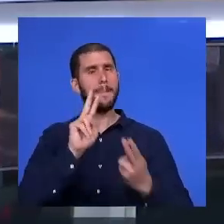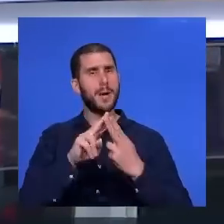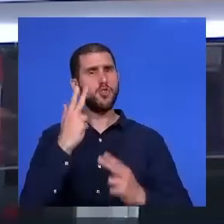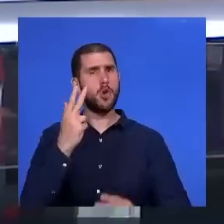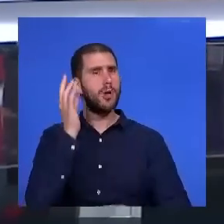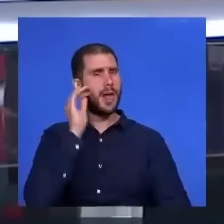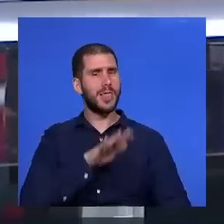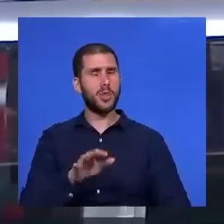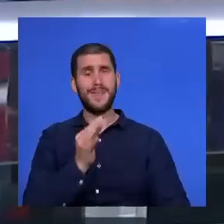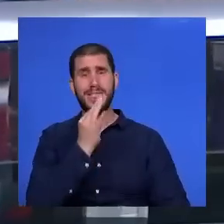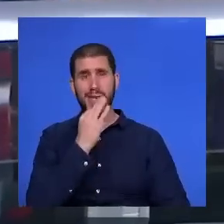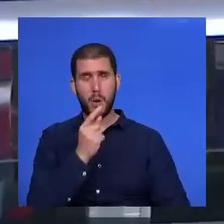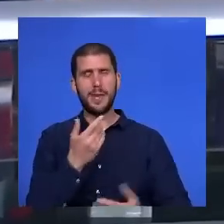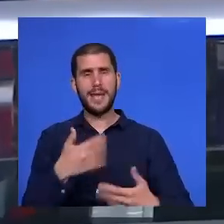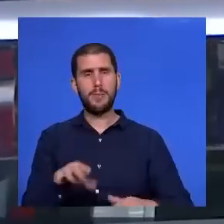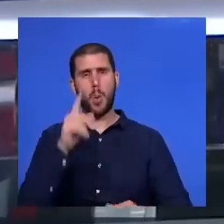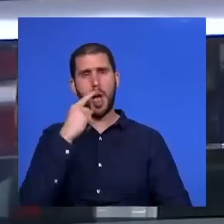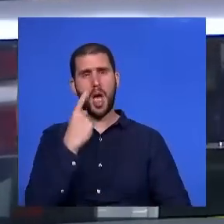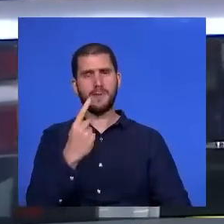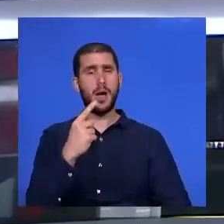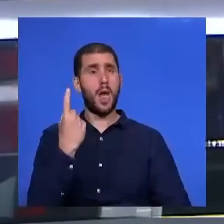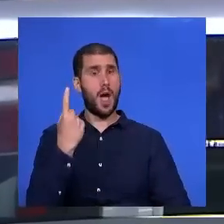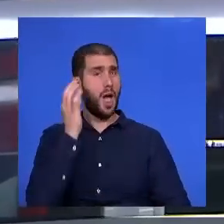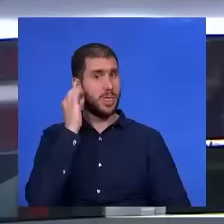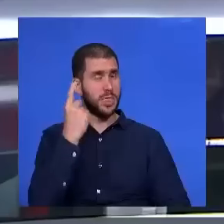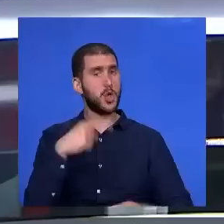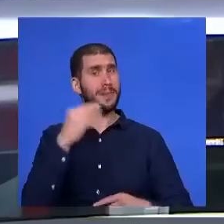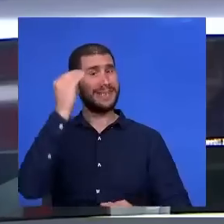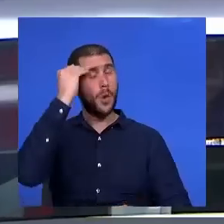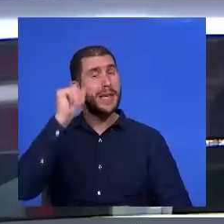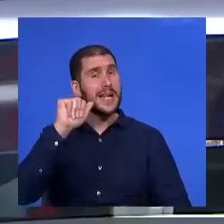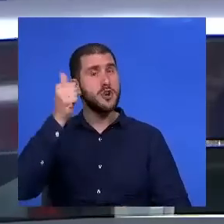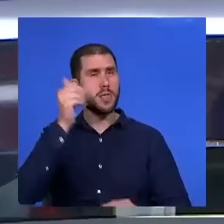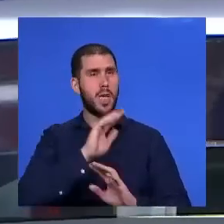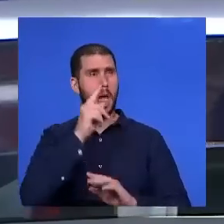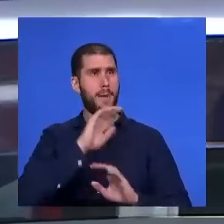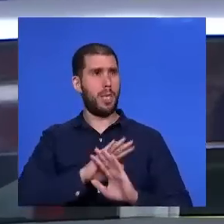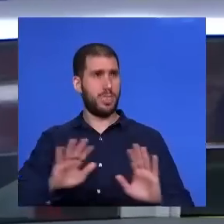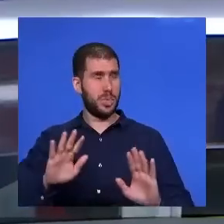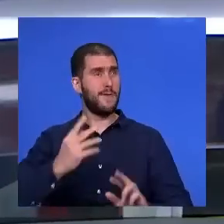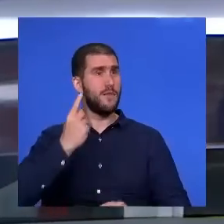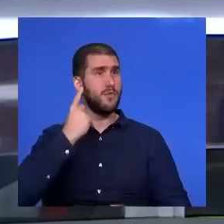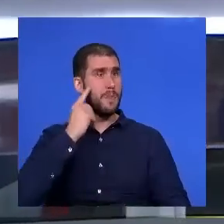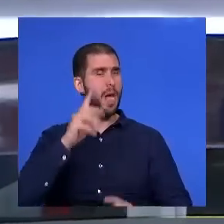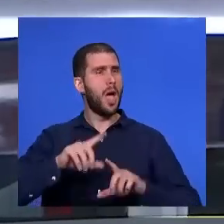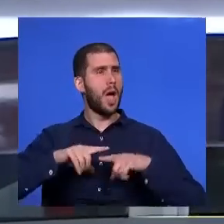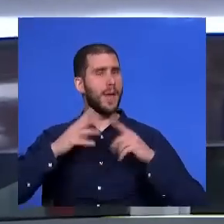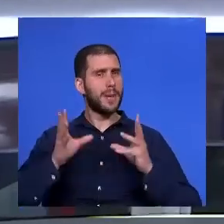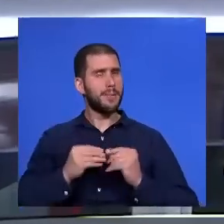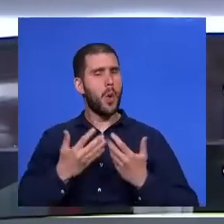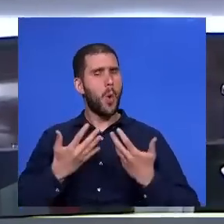ילדות ונערות שאיבדו את אביהן, לאחת מהן זה יהיה יום הזיכרון הראשון בלי אבא, ושמע מהן על החיים לצד